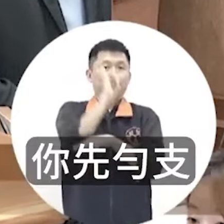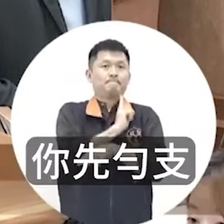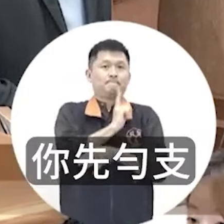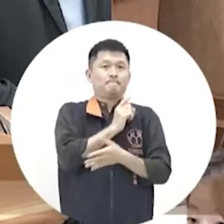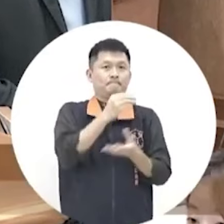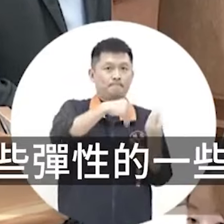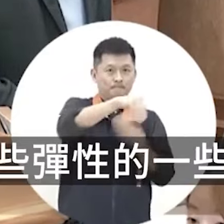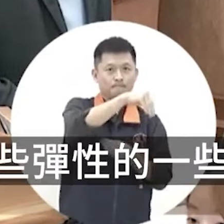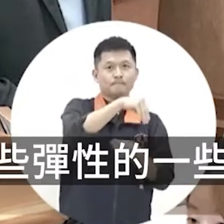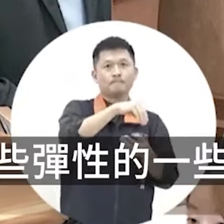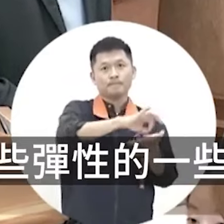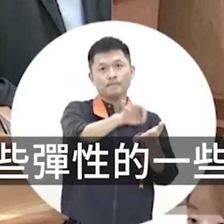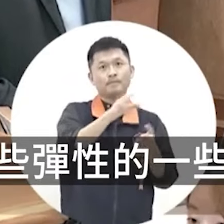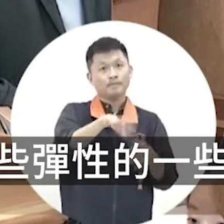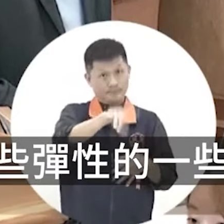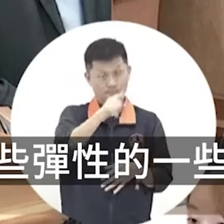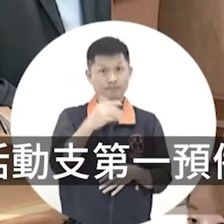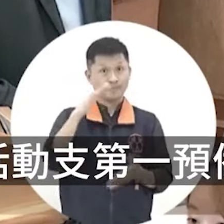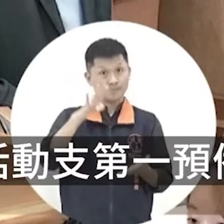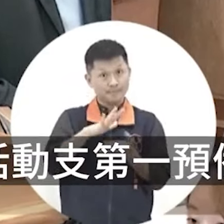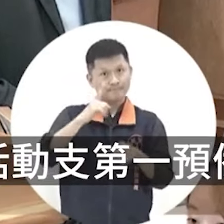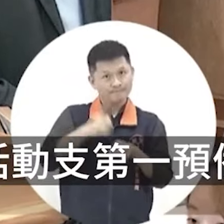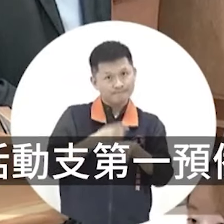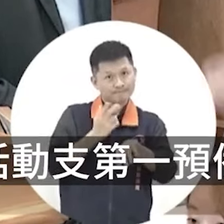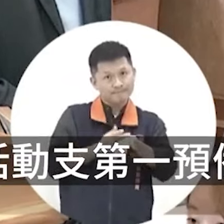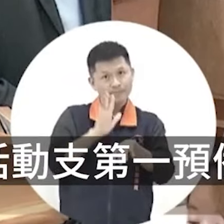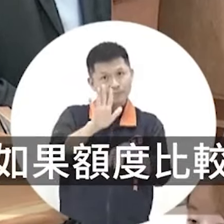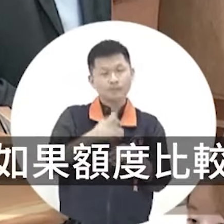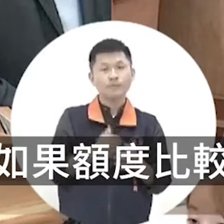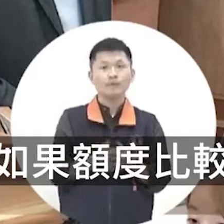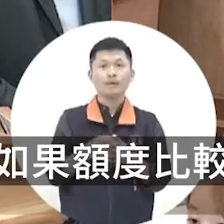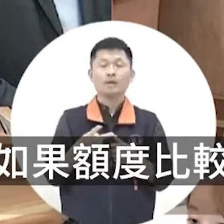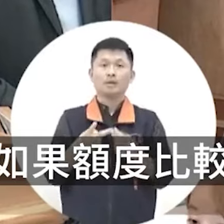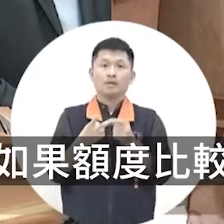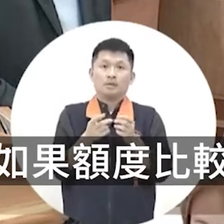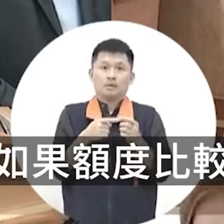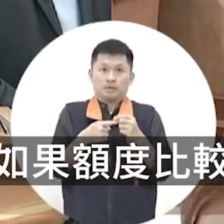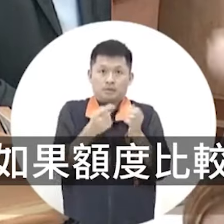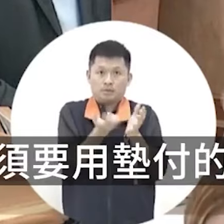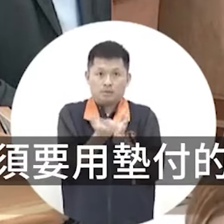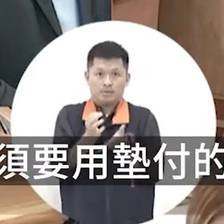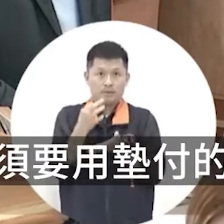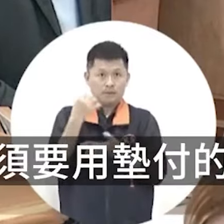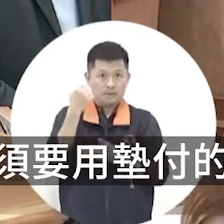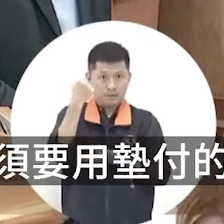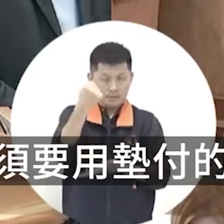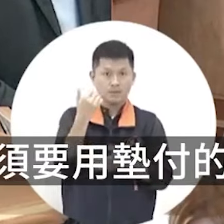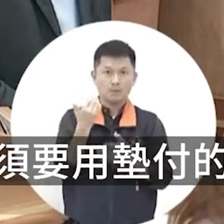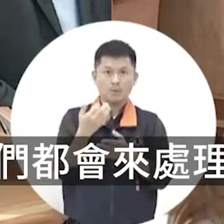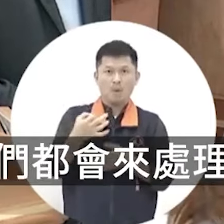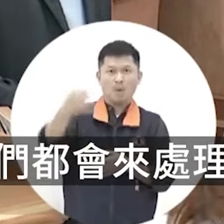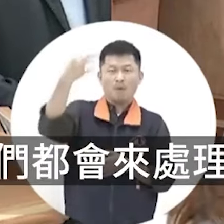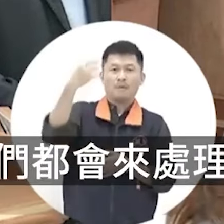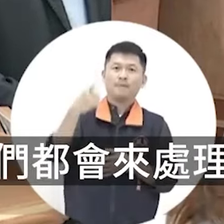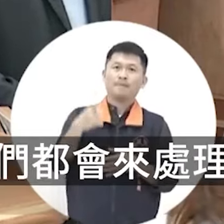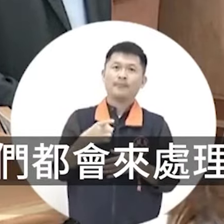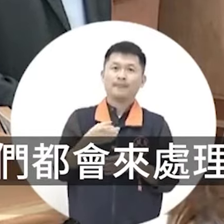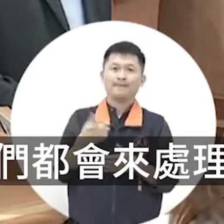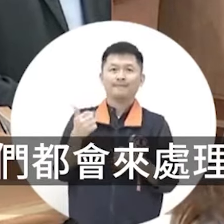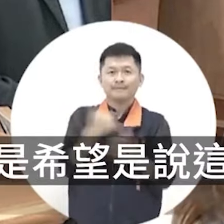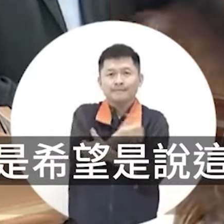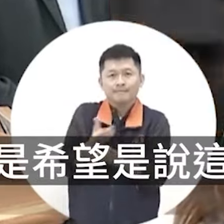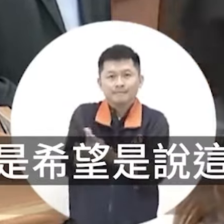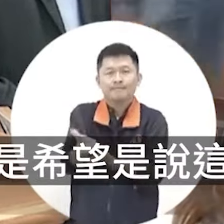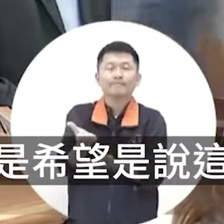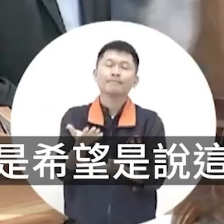匀。 你先匀 的话，有一些弹性的一些做法，包括动支率预备金，甚至于如果额度比较大的话，要必须要用垫付的方式，我们都会来处理